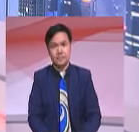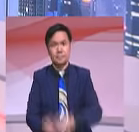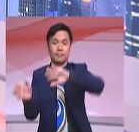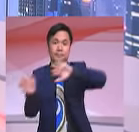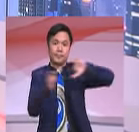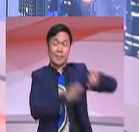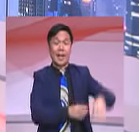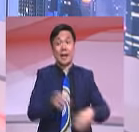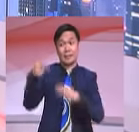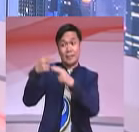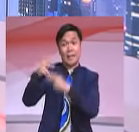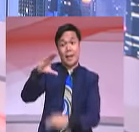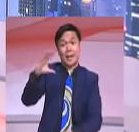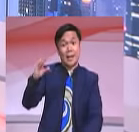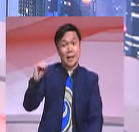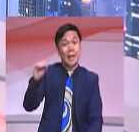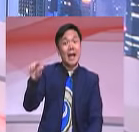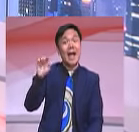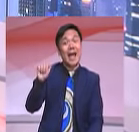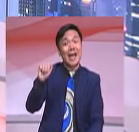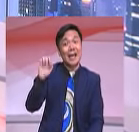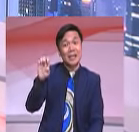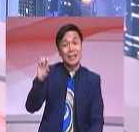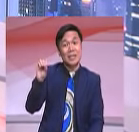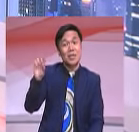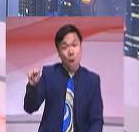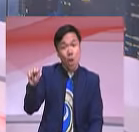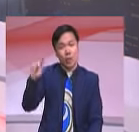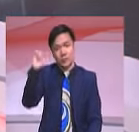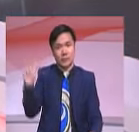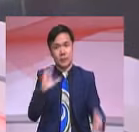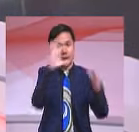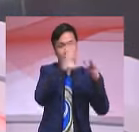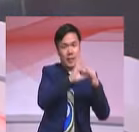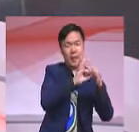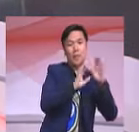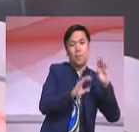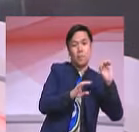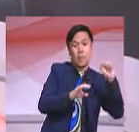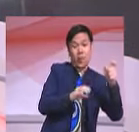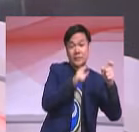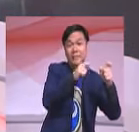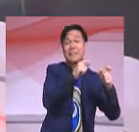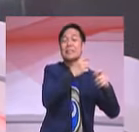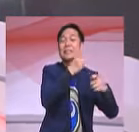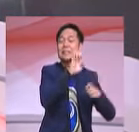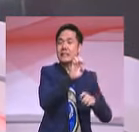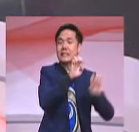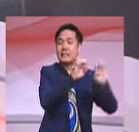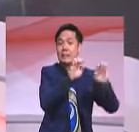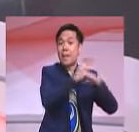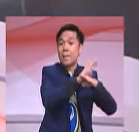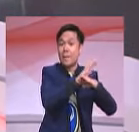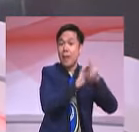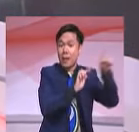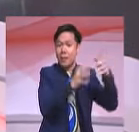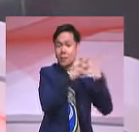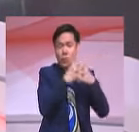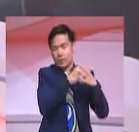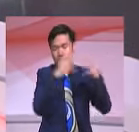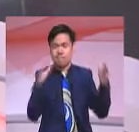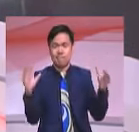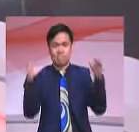Aeon Company Malaysia Berhad mengumumkan kerjasama dengan Box, sebuah platform e-dagang yang berpusat di Amerika